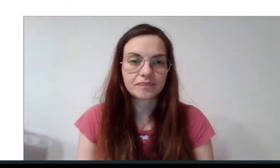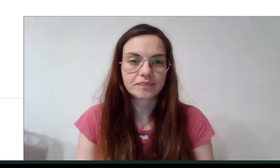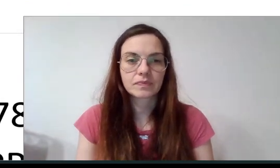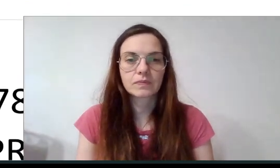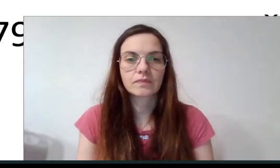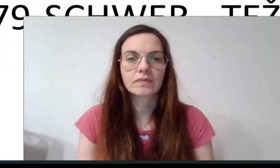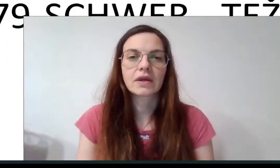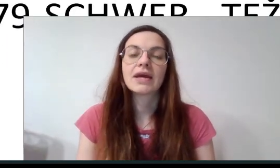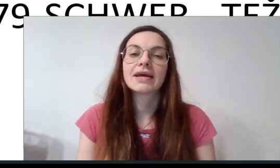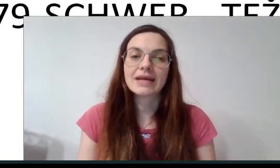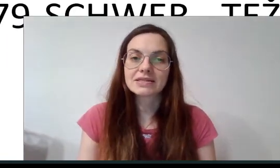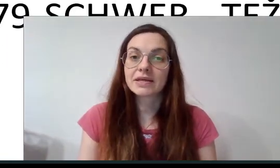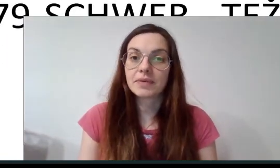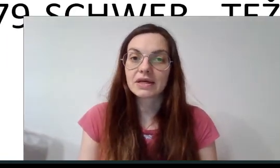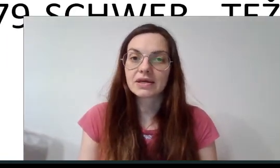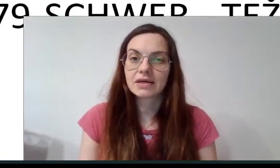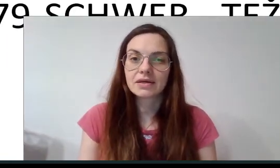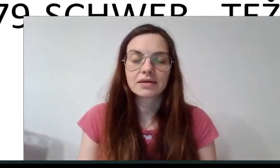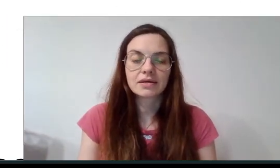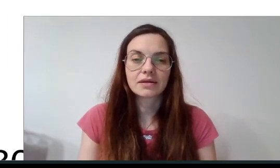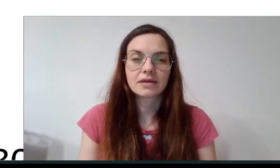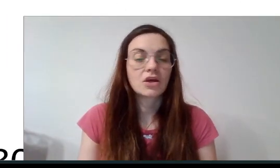Das Gepäck. Schwer.